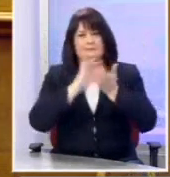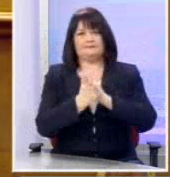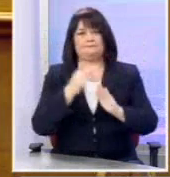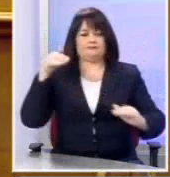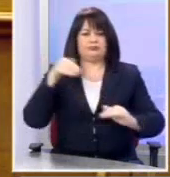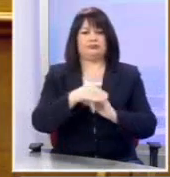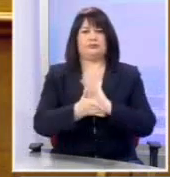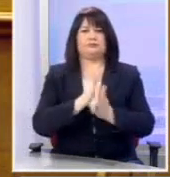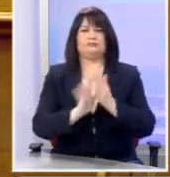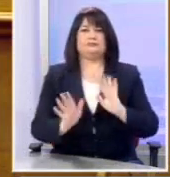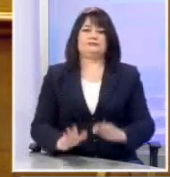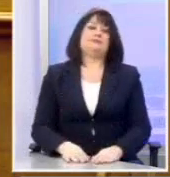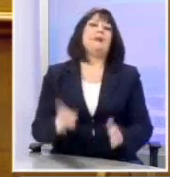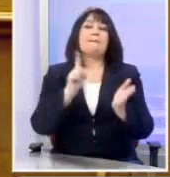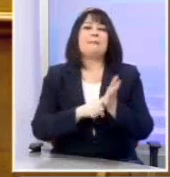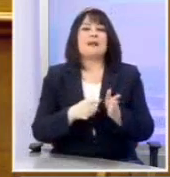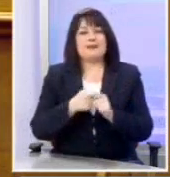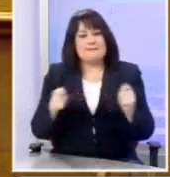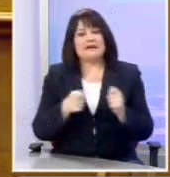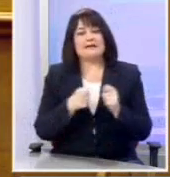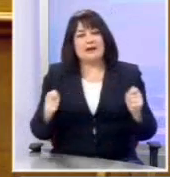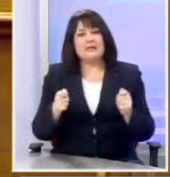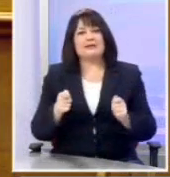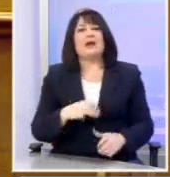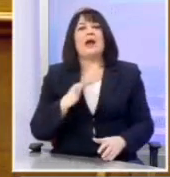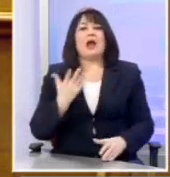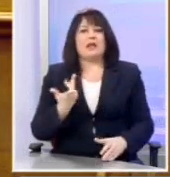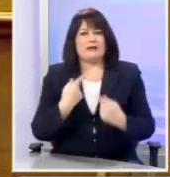Αν δεν πάρουμε μέτρα, θα χρειάζονται συνεχώς τεράστια επιπλέον ποσά